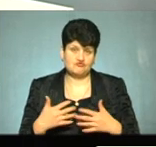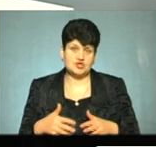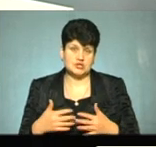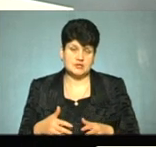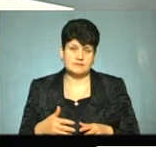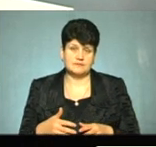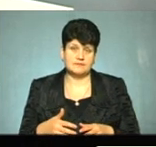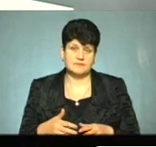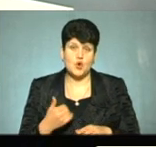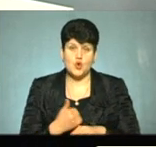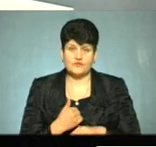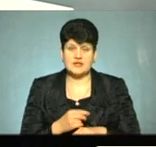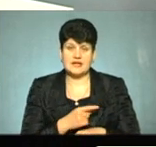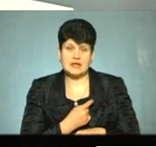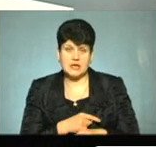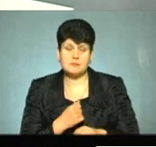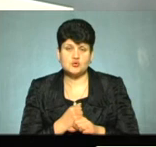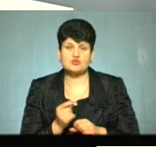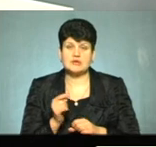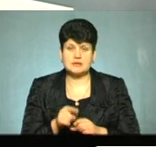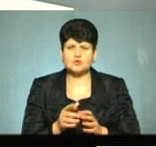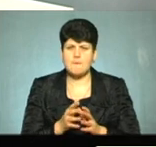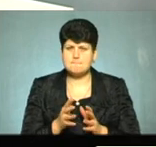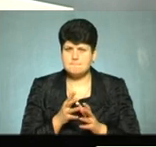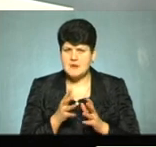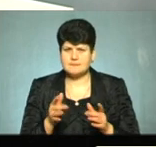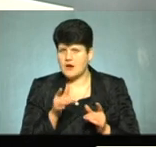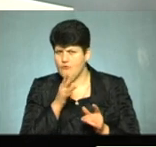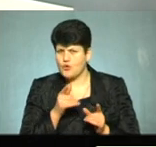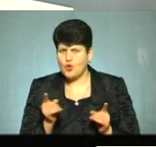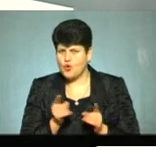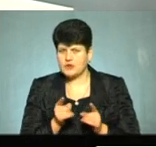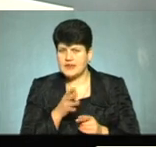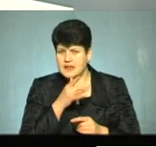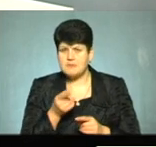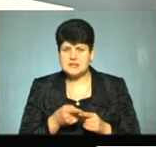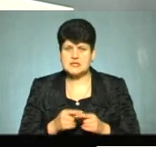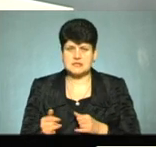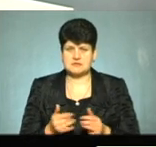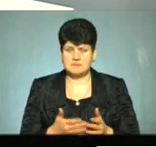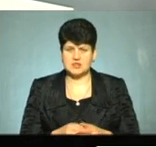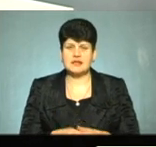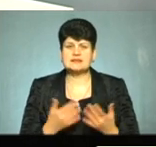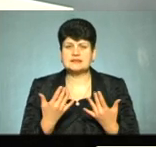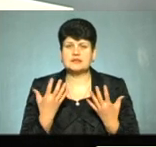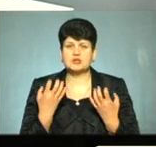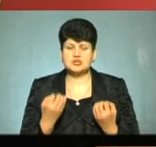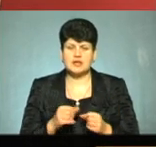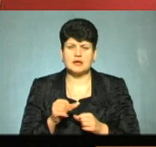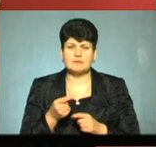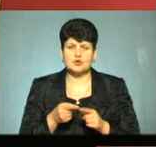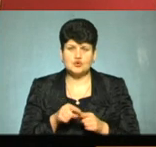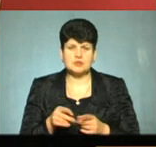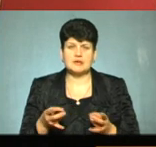вже, ну, скажімо, головні лікарі вже працюють над тим, щоб максимально короткі терміни це все забезпечити. Скільки ще, окрім